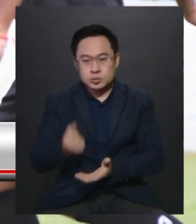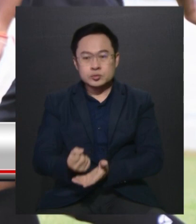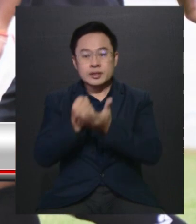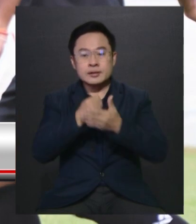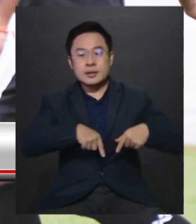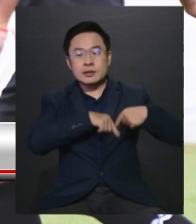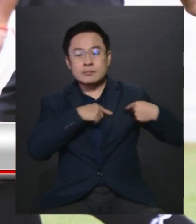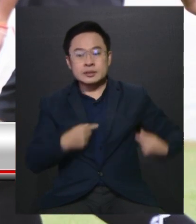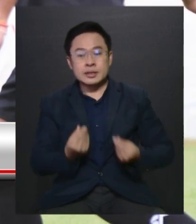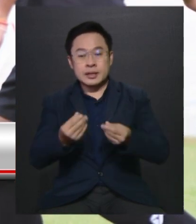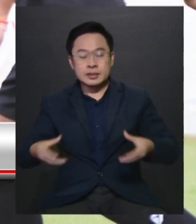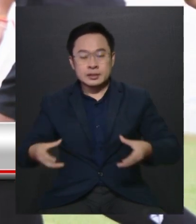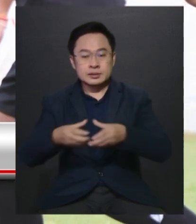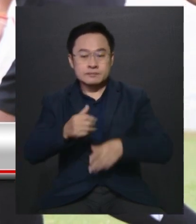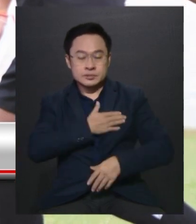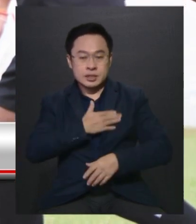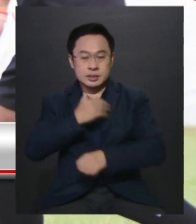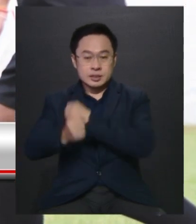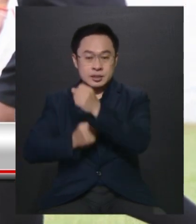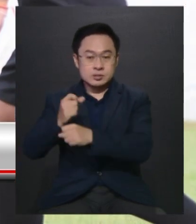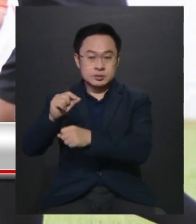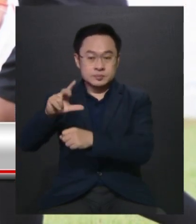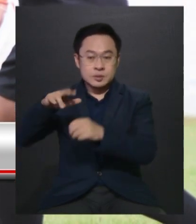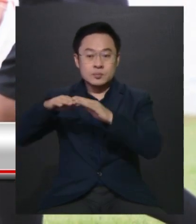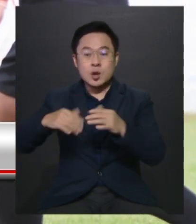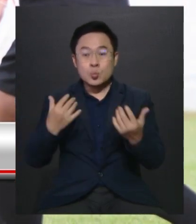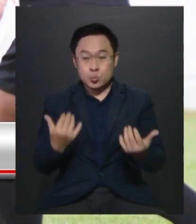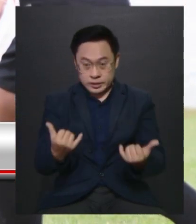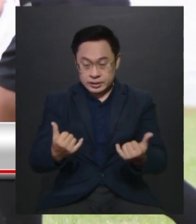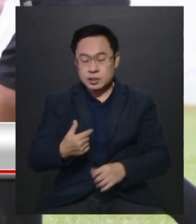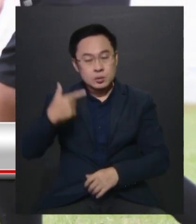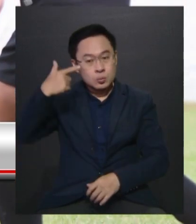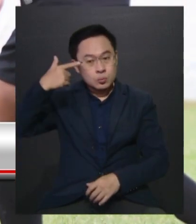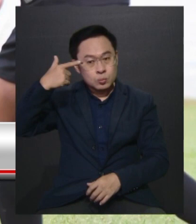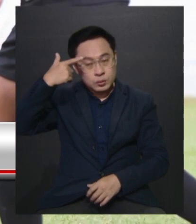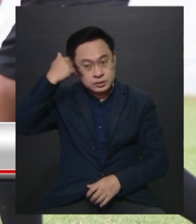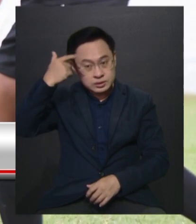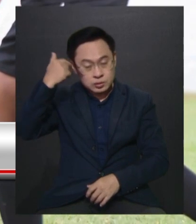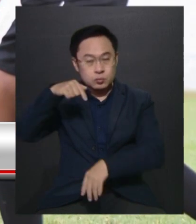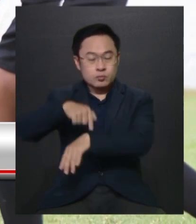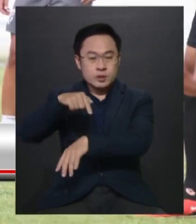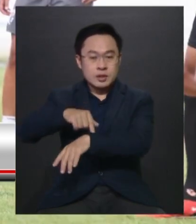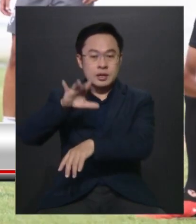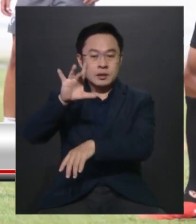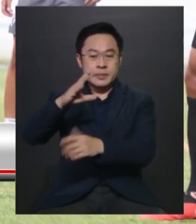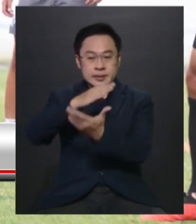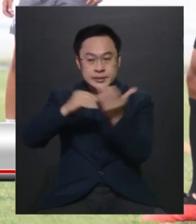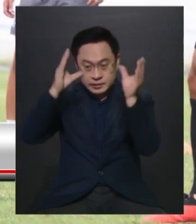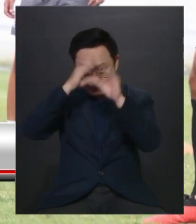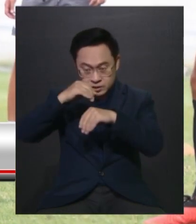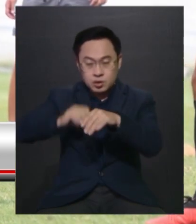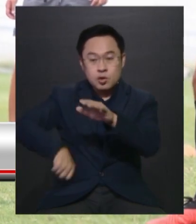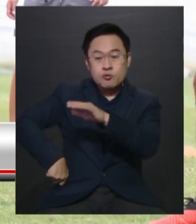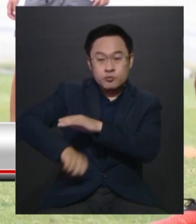ว้าชัยชนะในเกมนี้ให้ได้นะครับซึ่งแข่งขันกันวันนี้แล้วนะครับวันนี้ชุดเล็กก่อน 20:30 นะครับจะแข่งขันกันในฟุตบอลชิงแชมป์เอเ